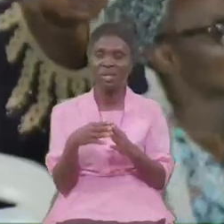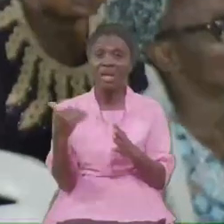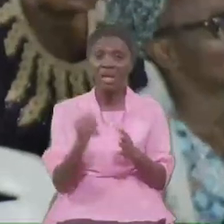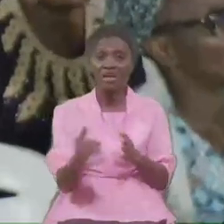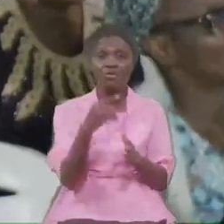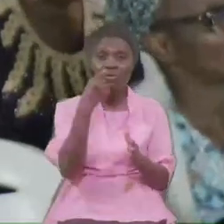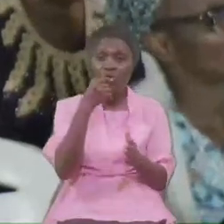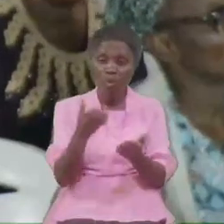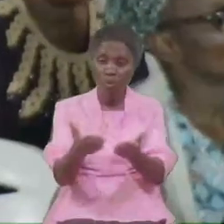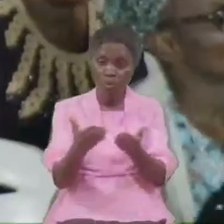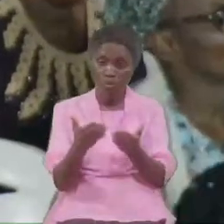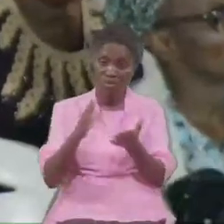Ceux qui veulent le pardon et le salut,